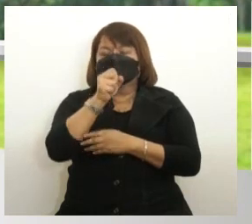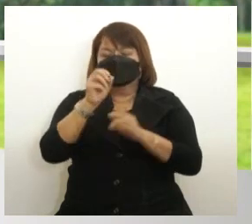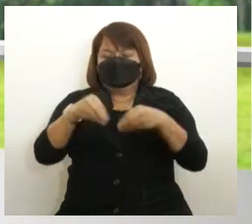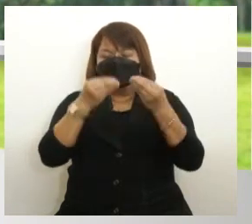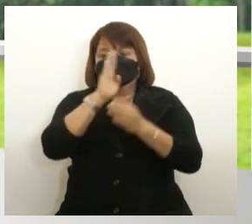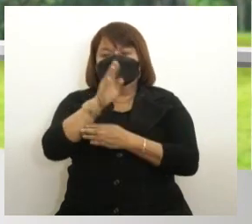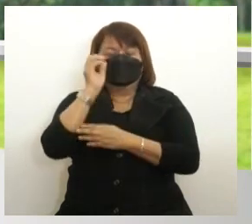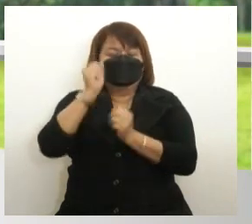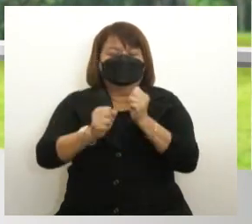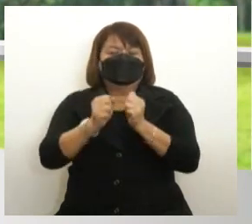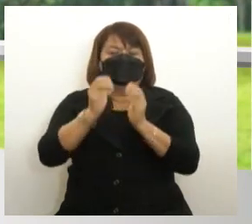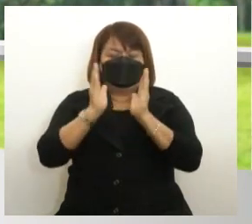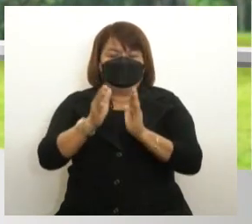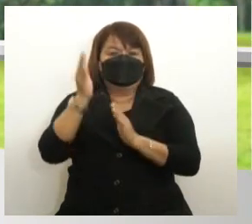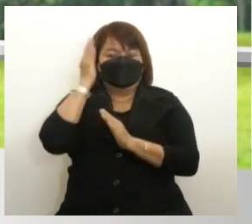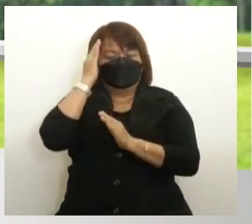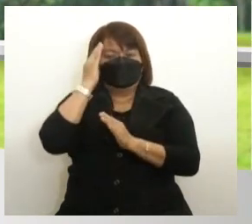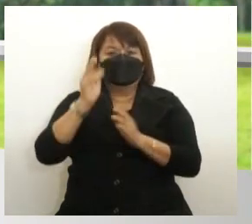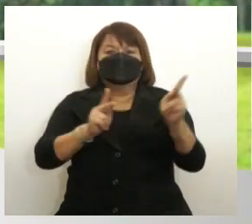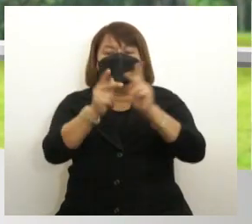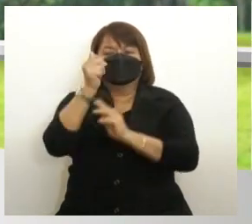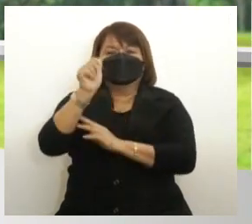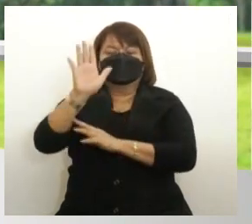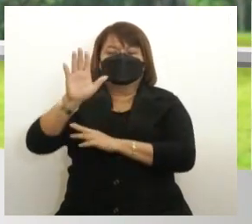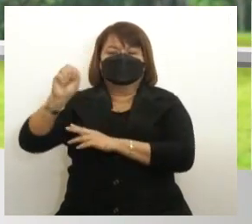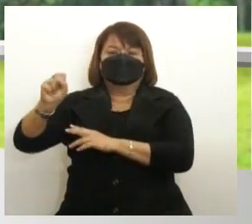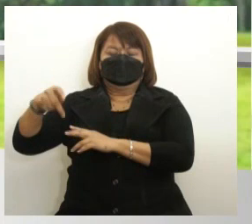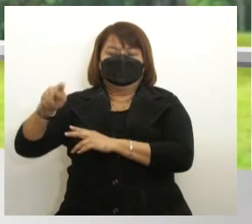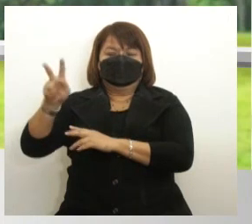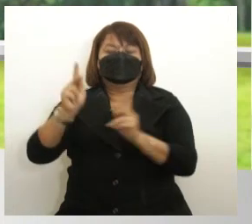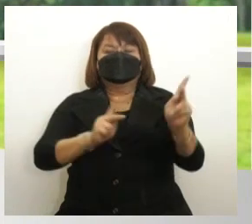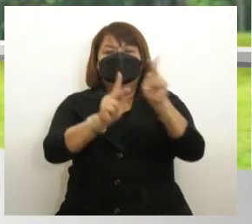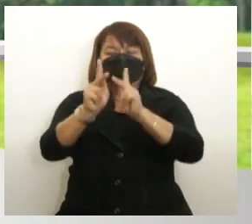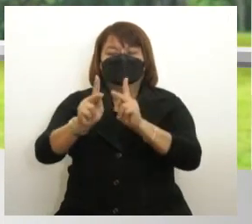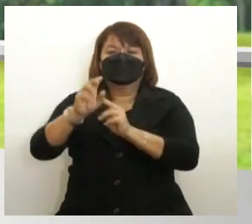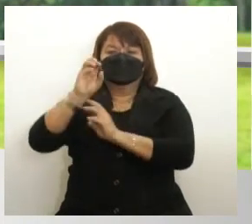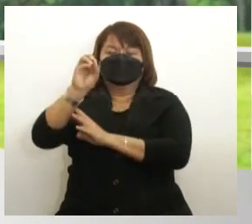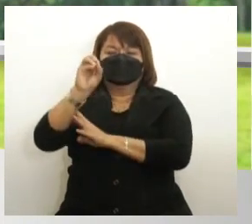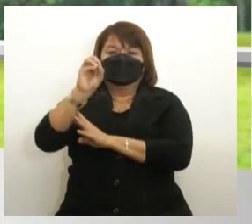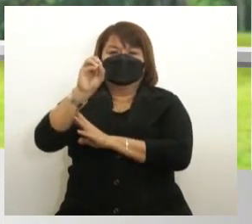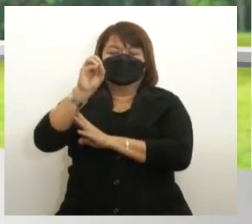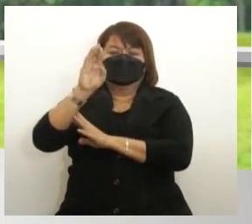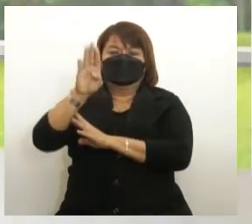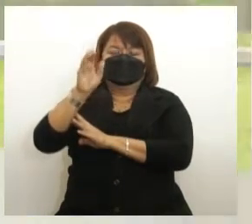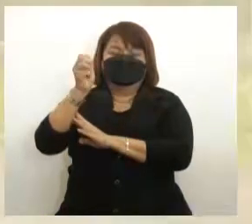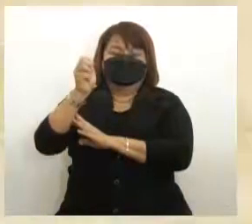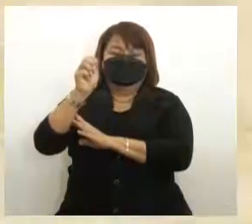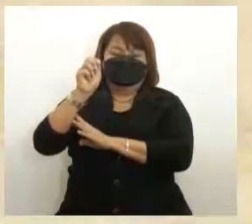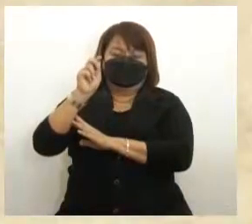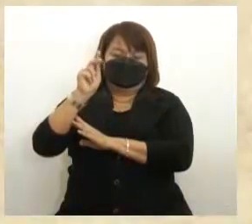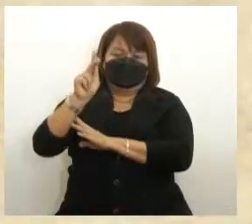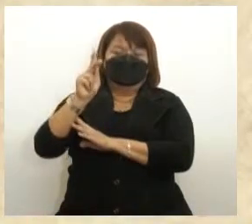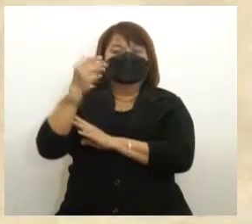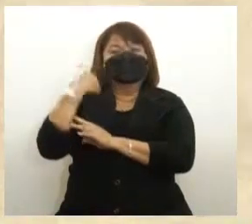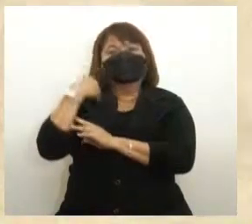กับอีกหนึ่งกิจกรรมดีๆของสปท.ค่ะนั่นก็คือกิจกรรมโอบอกทิกแท็กโอเบก TikTok นะ